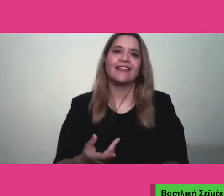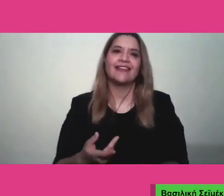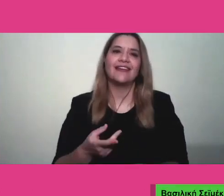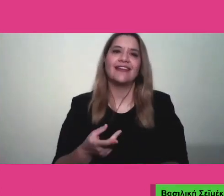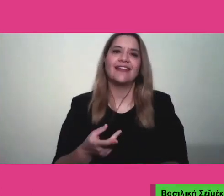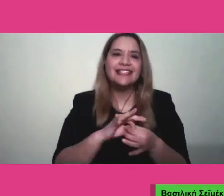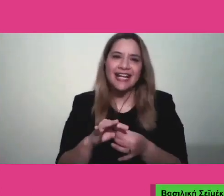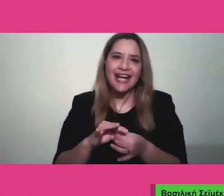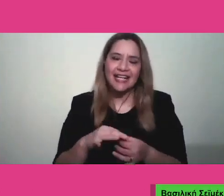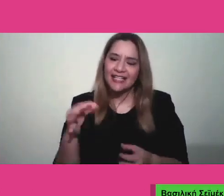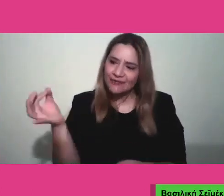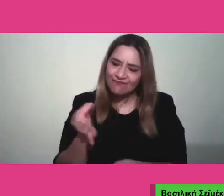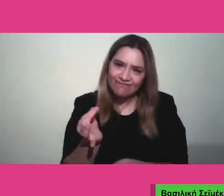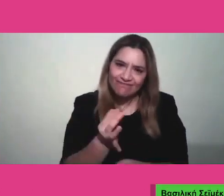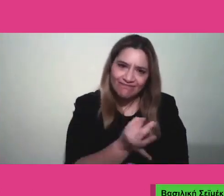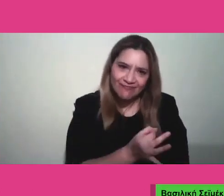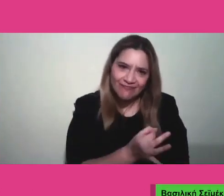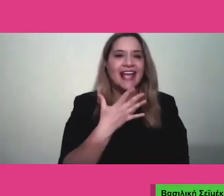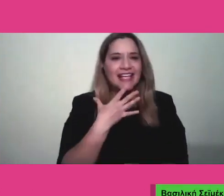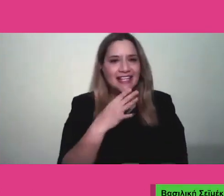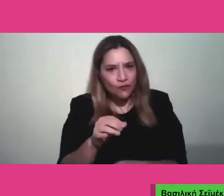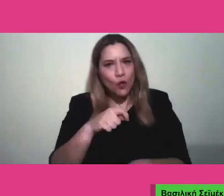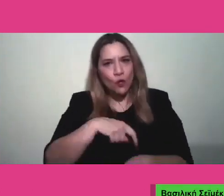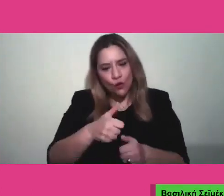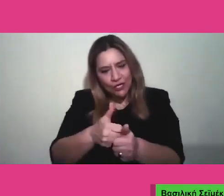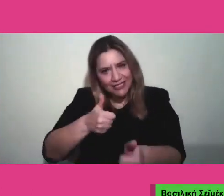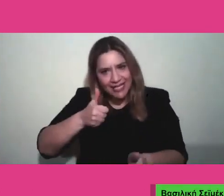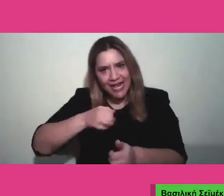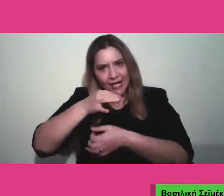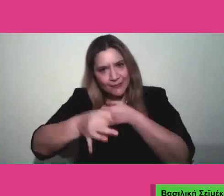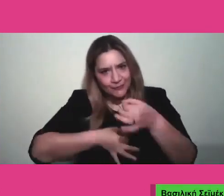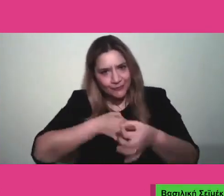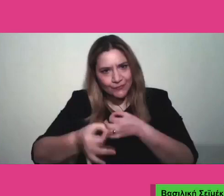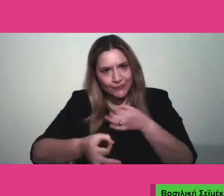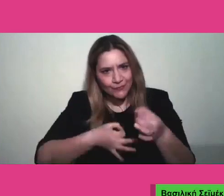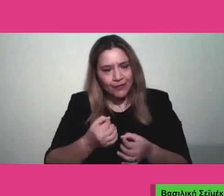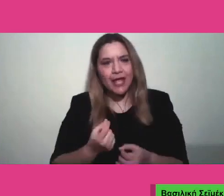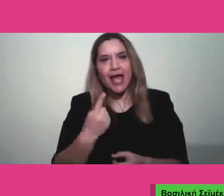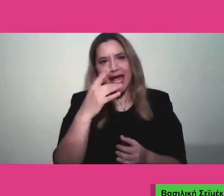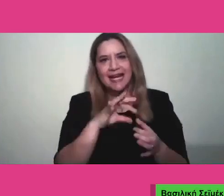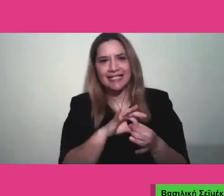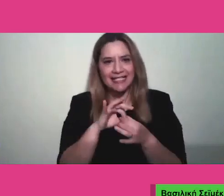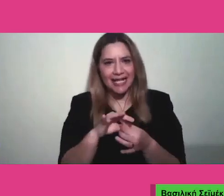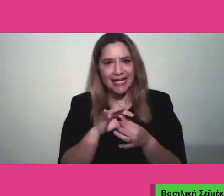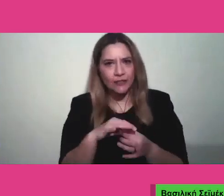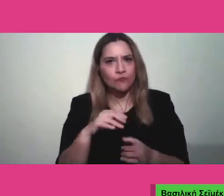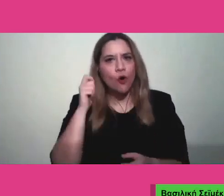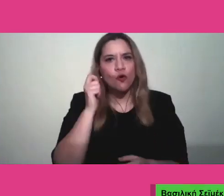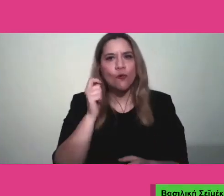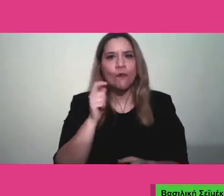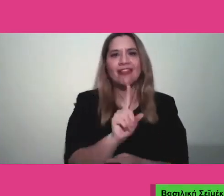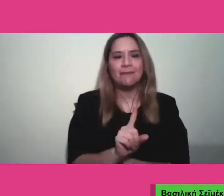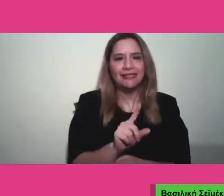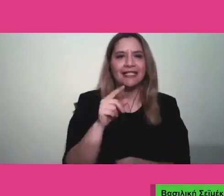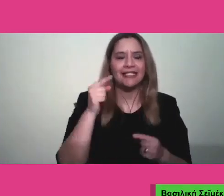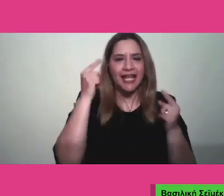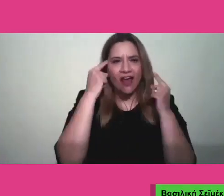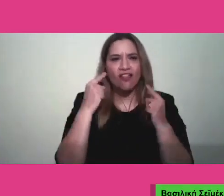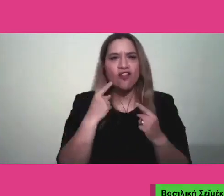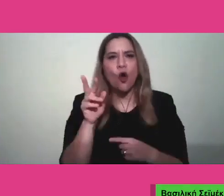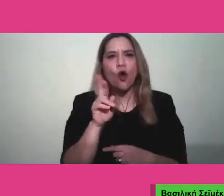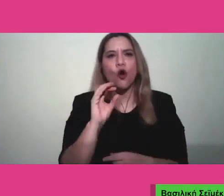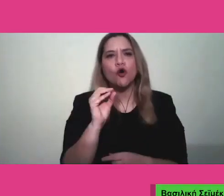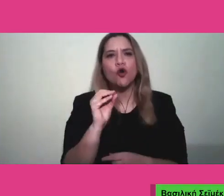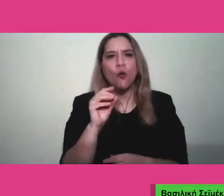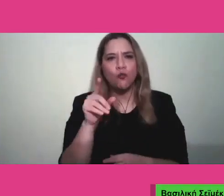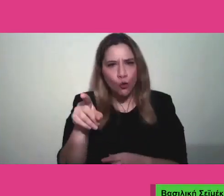συνεργάτες. Και γι' αυτό λοιπόν τώρα θα δώσω το λόγο σε έναν από τους συνεργάτες μας, τον Δημήτρη Θεοδωρόπουλο και στο